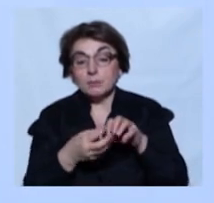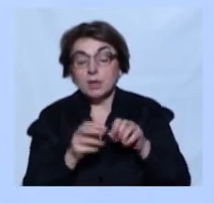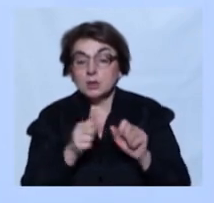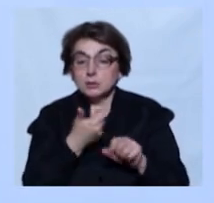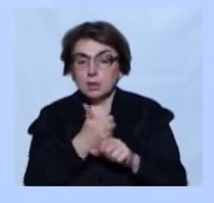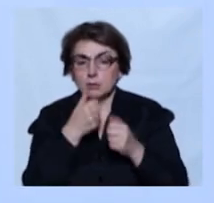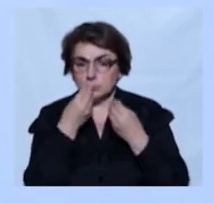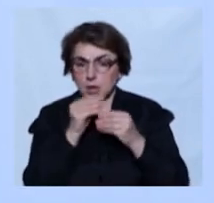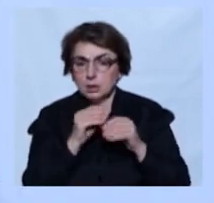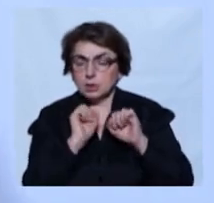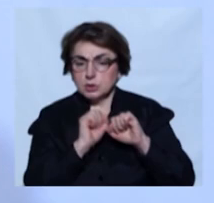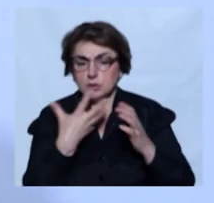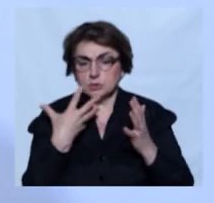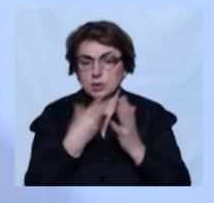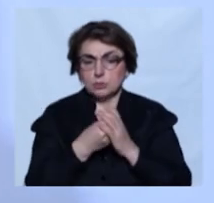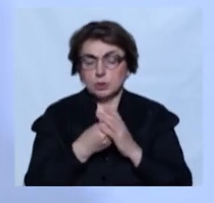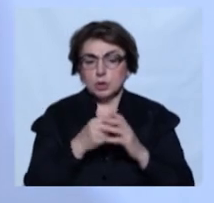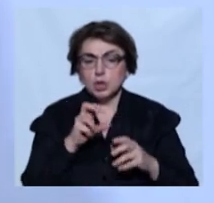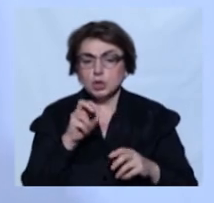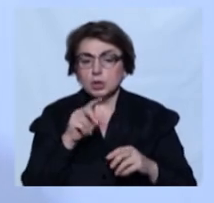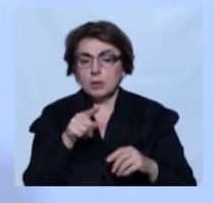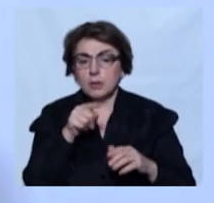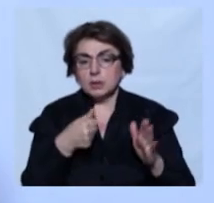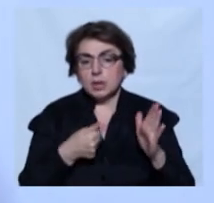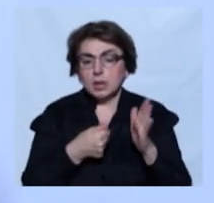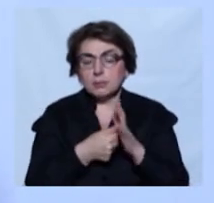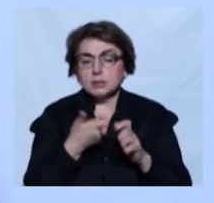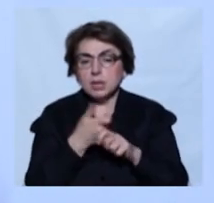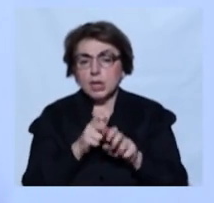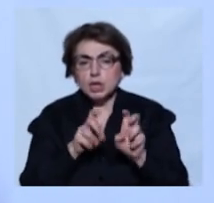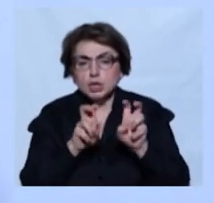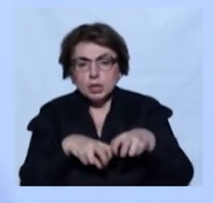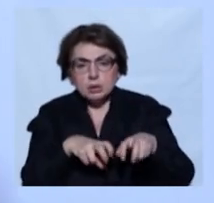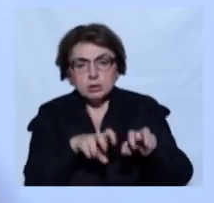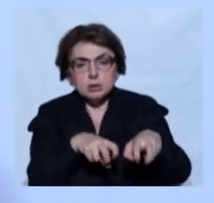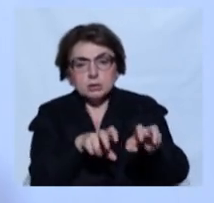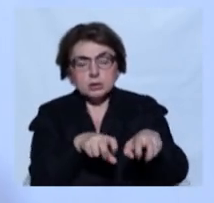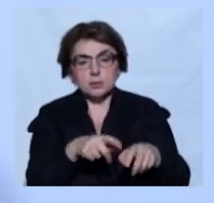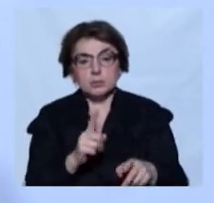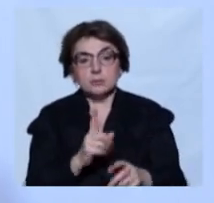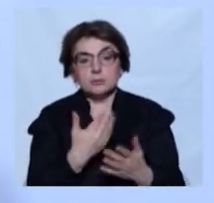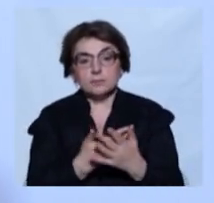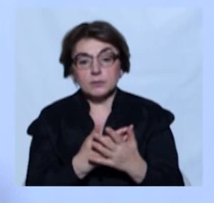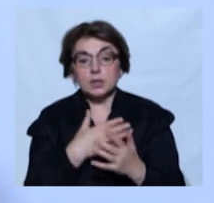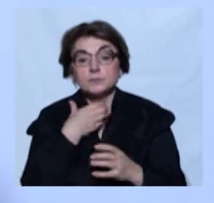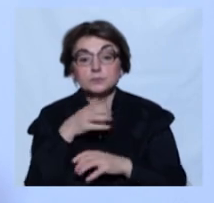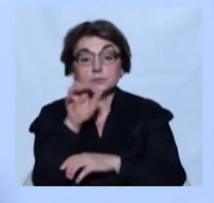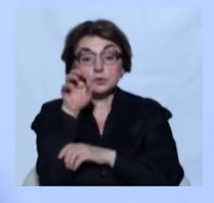იცავენ თავს. ამავე დროს ჩლიქები ეხმარებათ მათ სწრაფად სირბილშიც. მაგალითად,